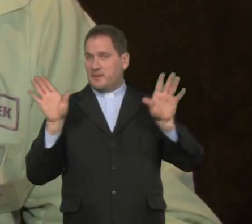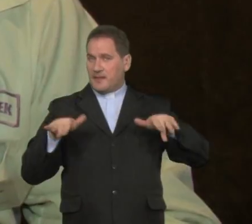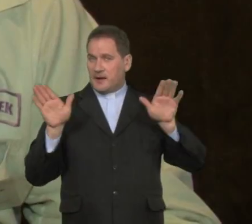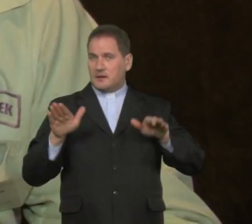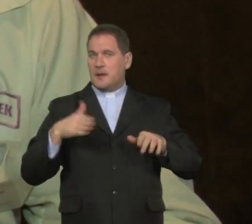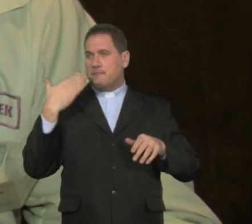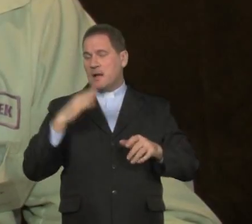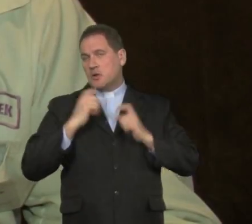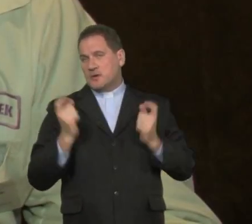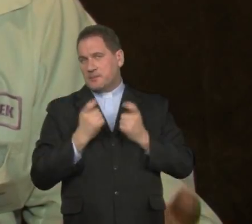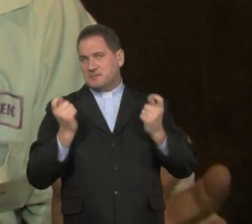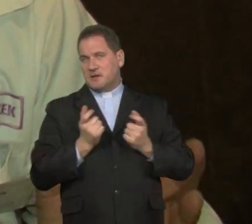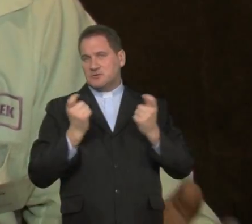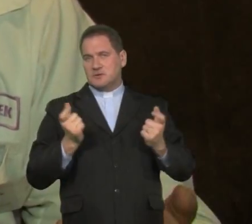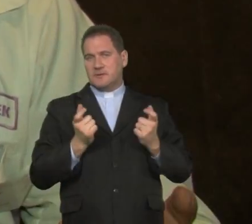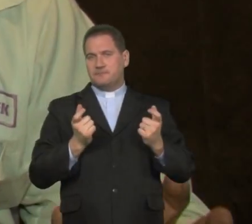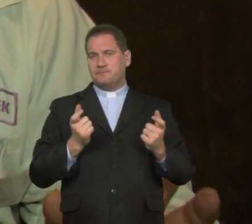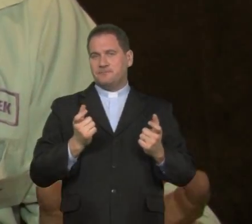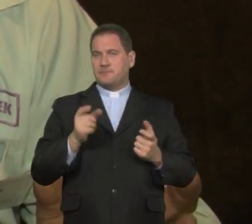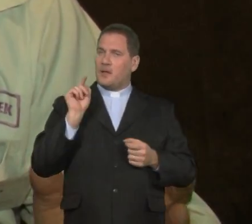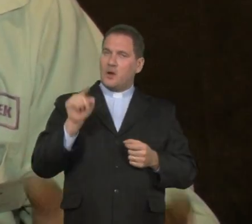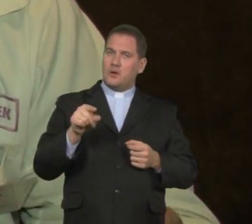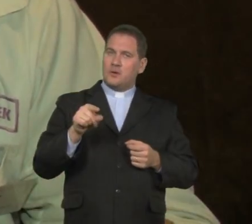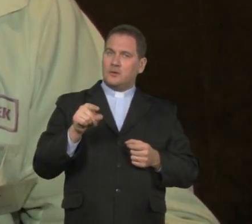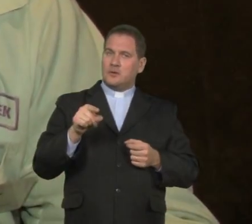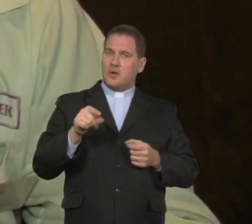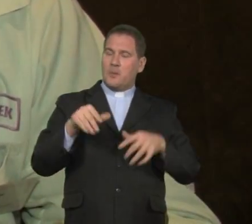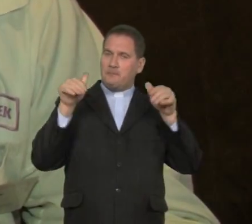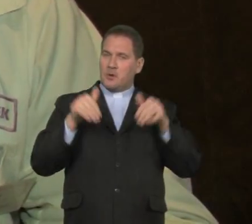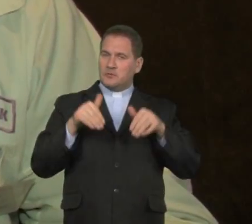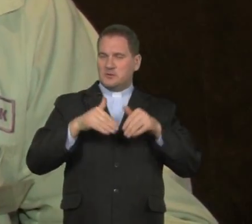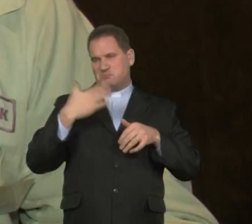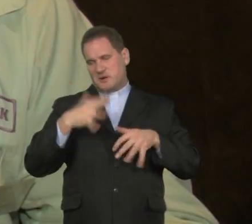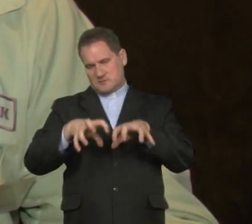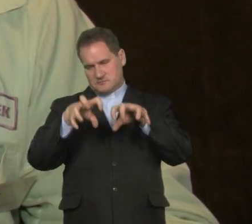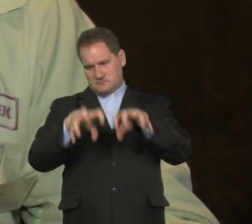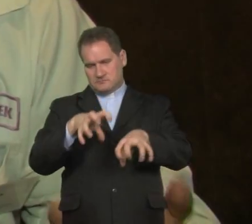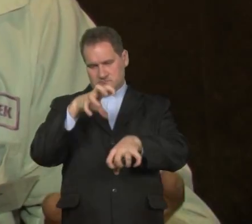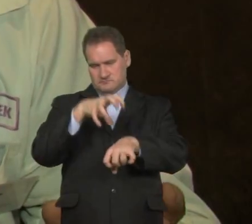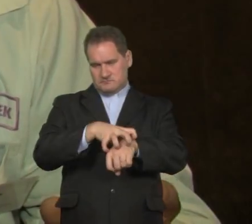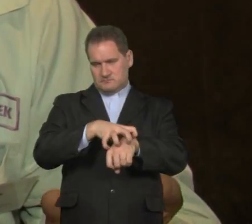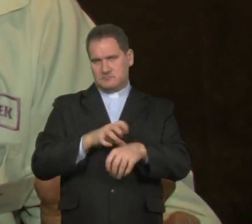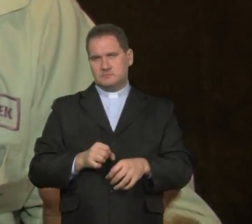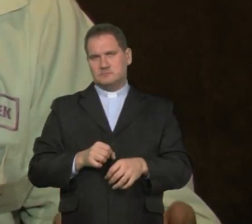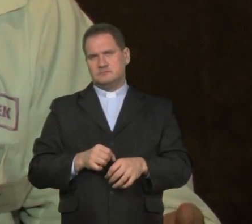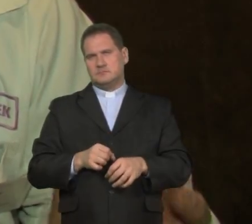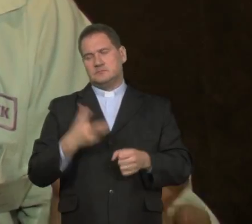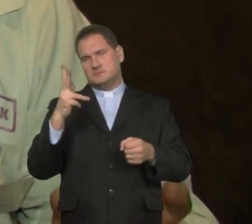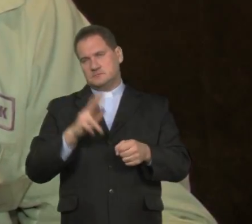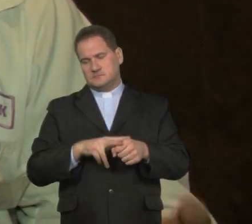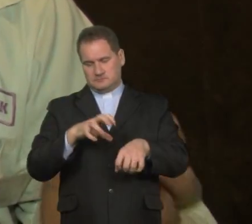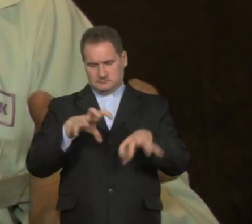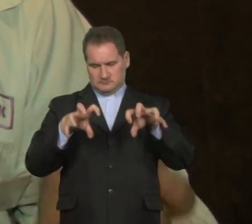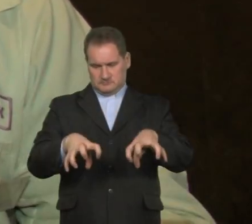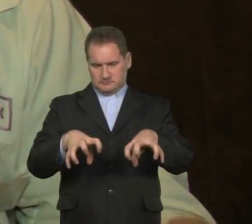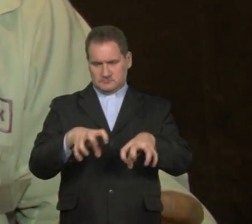dotykajcie, ponieważ ranny myszołów jest bardzo niebezpieczny. On potrafi